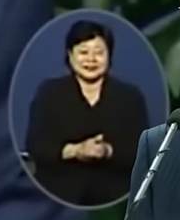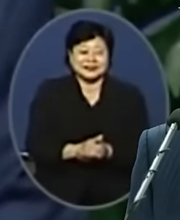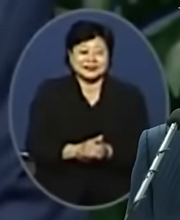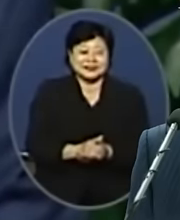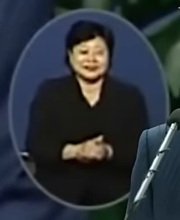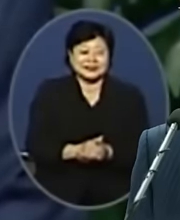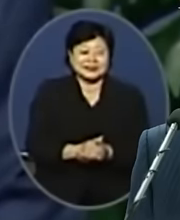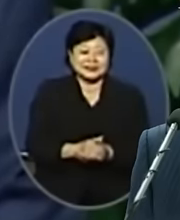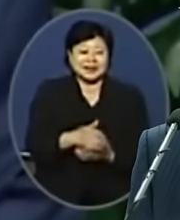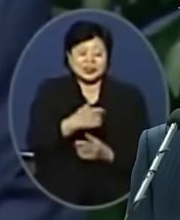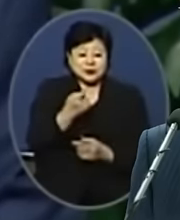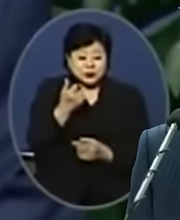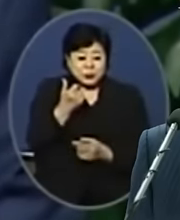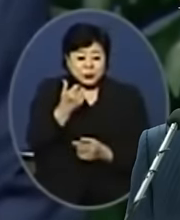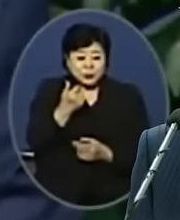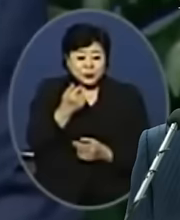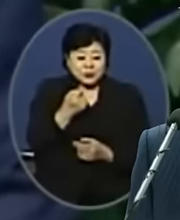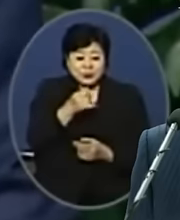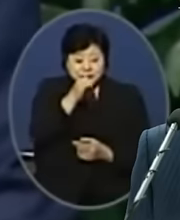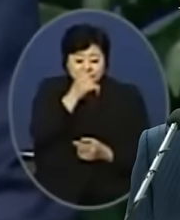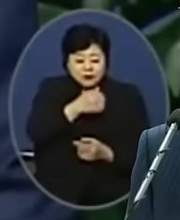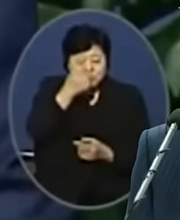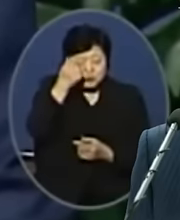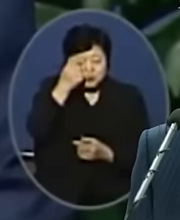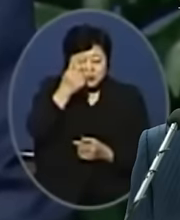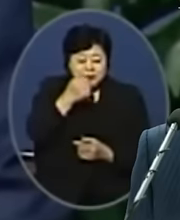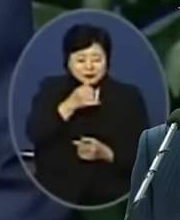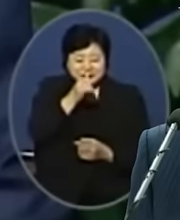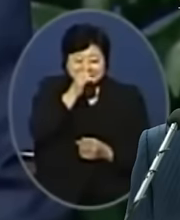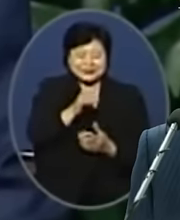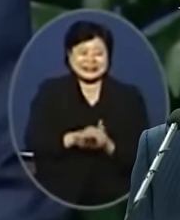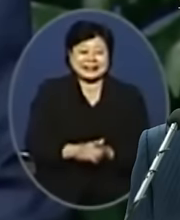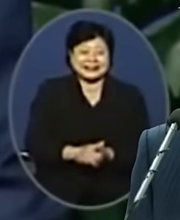크고 적은 차이는 있지만은 꿈꾸는 자들인 것입니다.